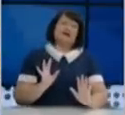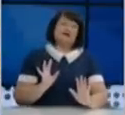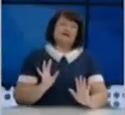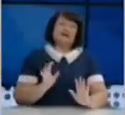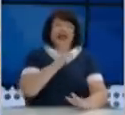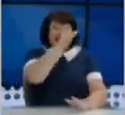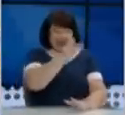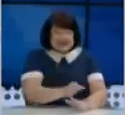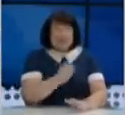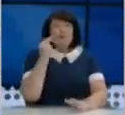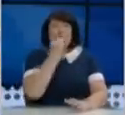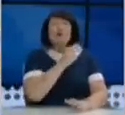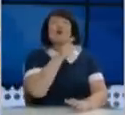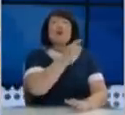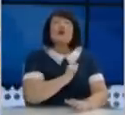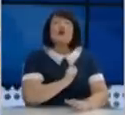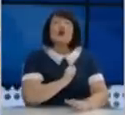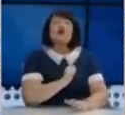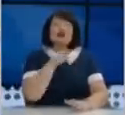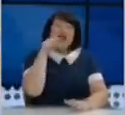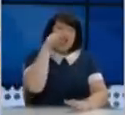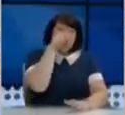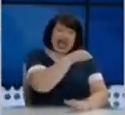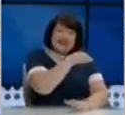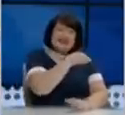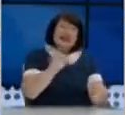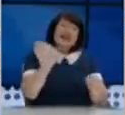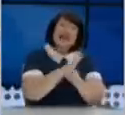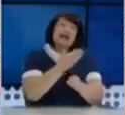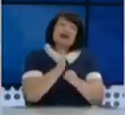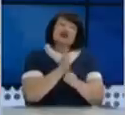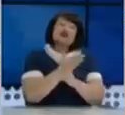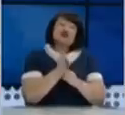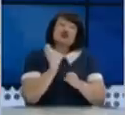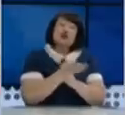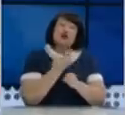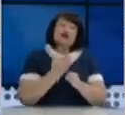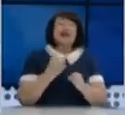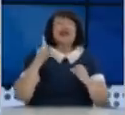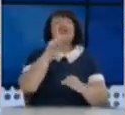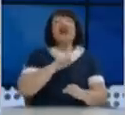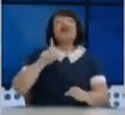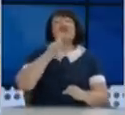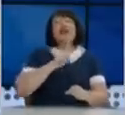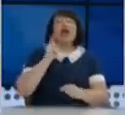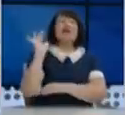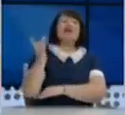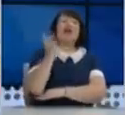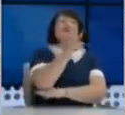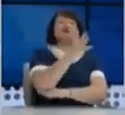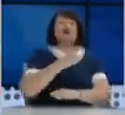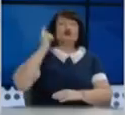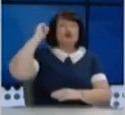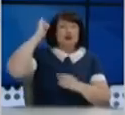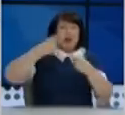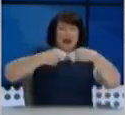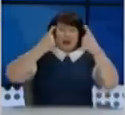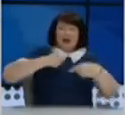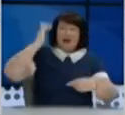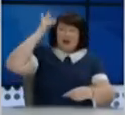ο Πρωθυπουργός που στα χέρια του καταστράφηκε το κόσμο της Δαδιάς. Είστε ο Πρωθυπουργός που